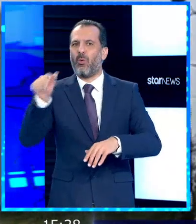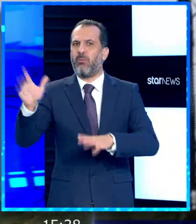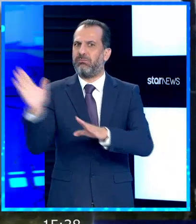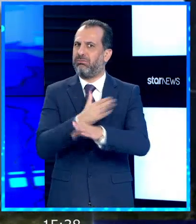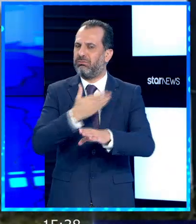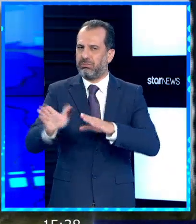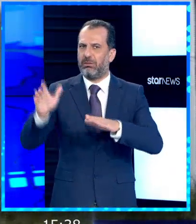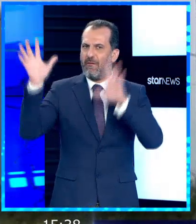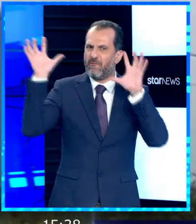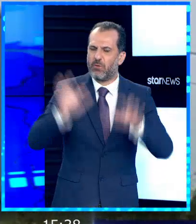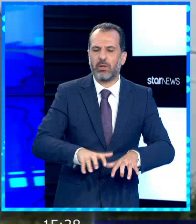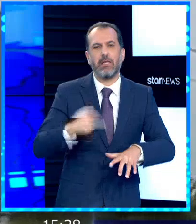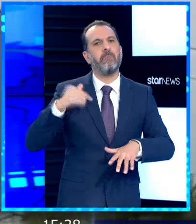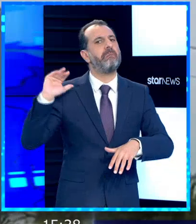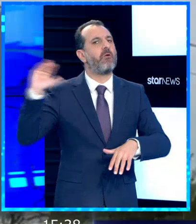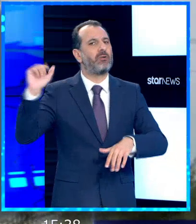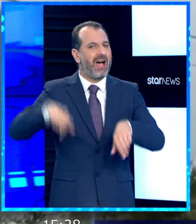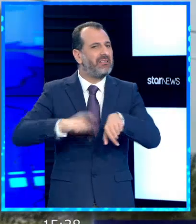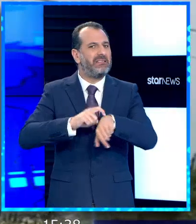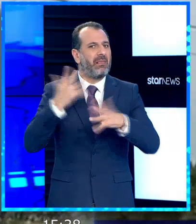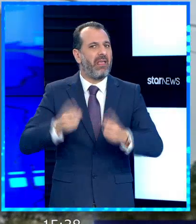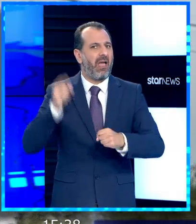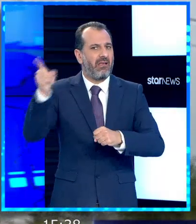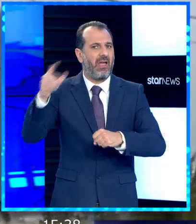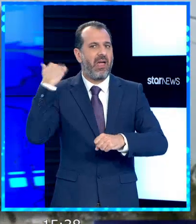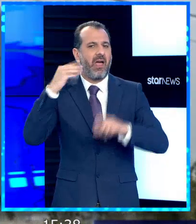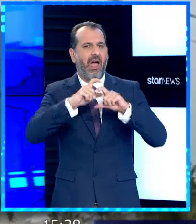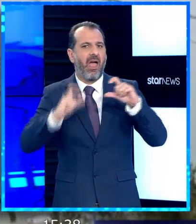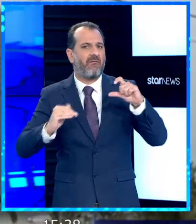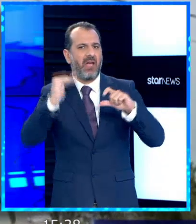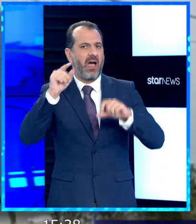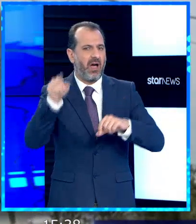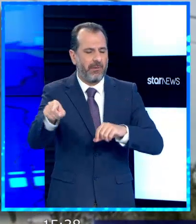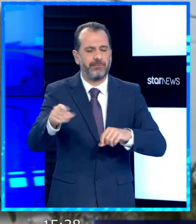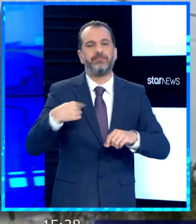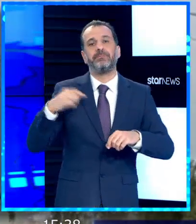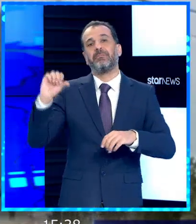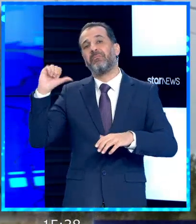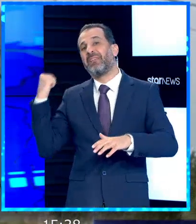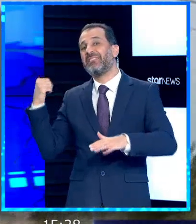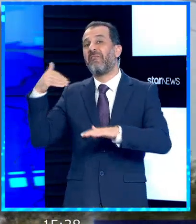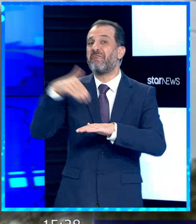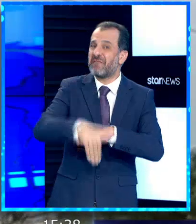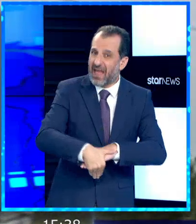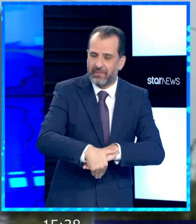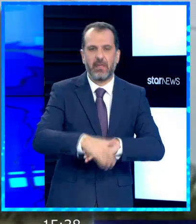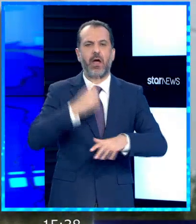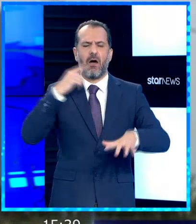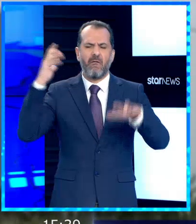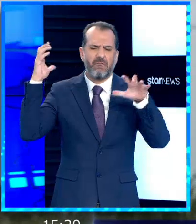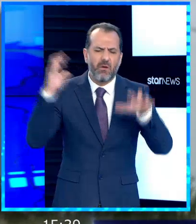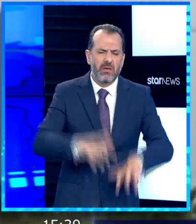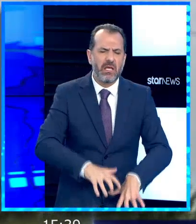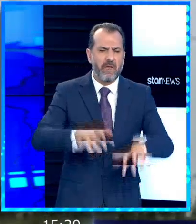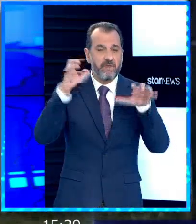κακοκαιρία. Μετέφερε μας την κατάσταση που επικρατεί τώρα. Κατά τη διάρκεια της νύχτας είχαμε πολύ έντονες βροχοπτώσεις εδώ